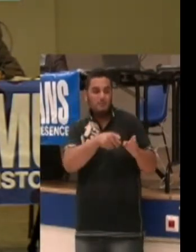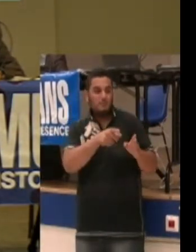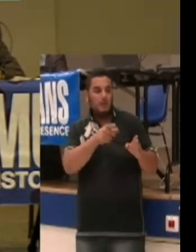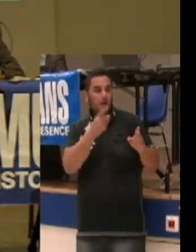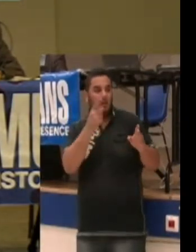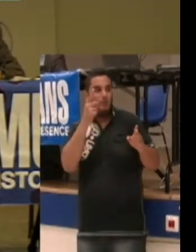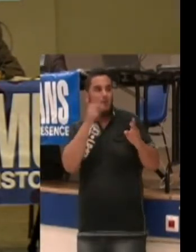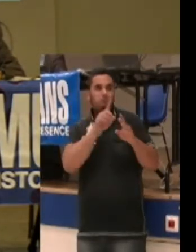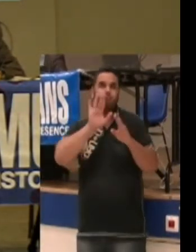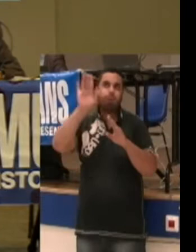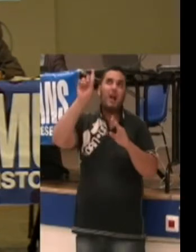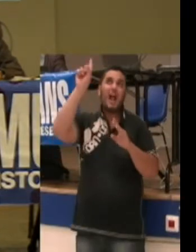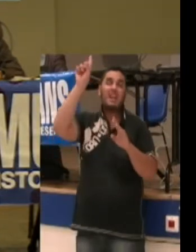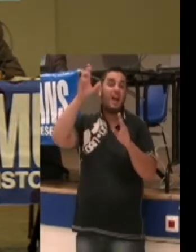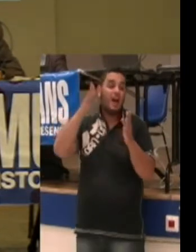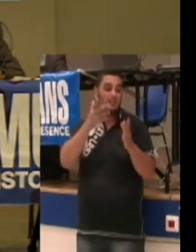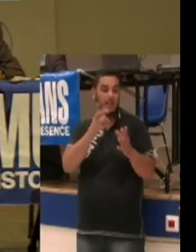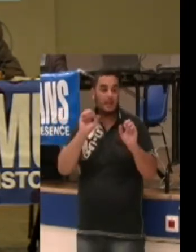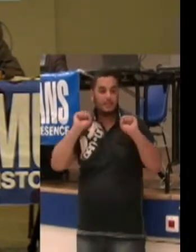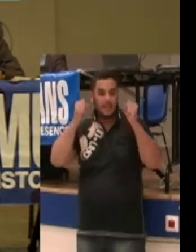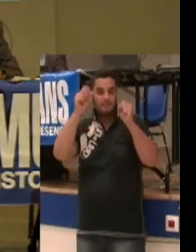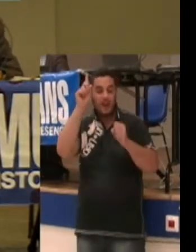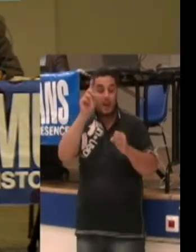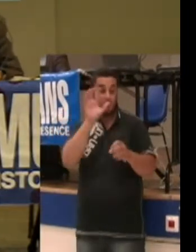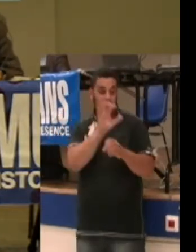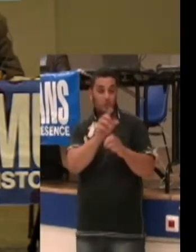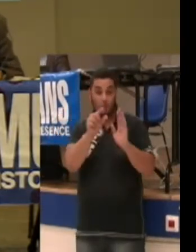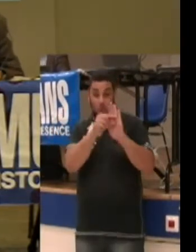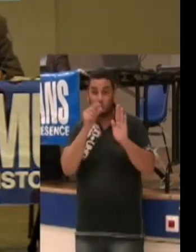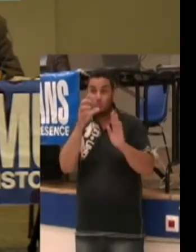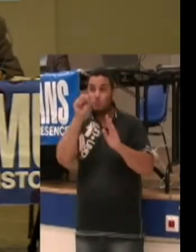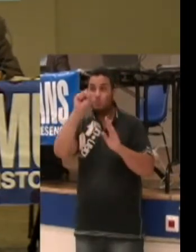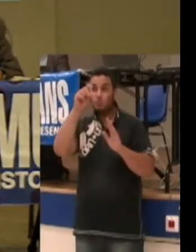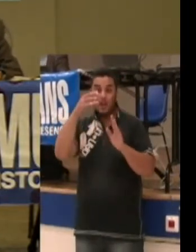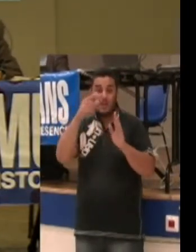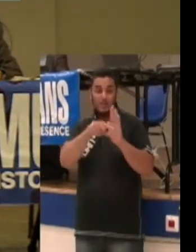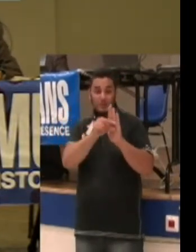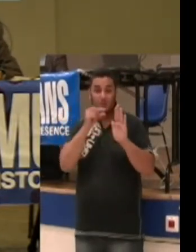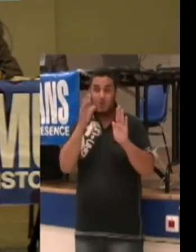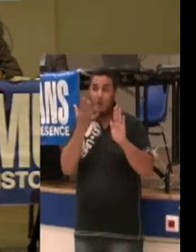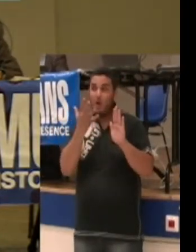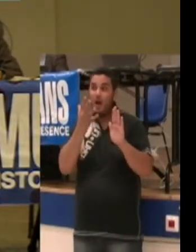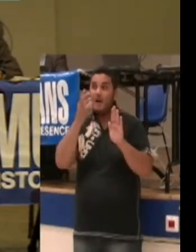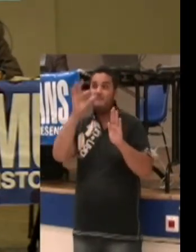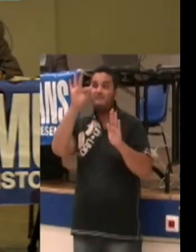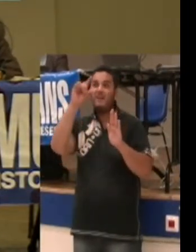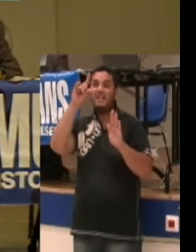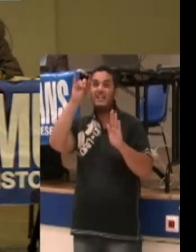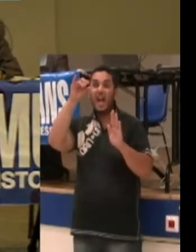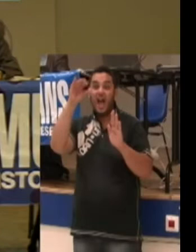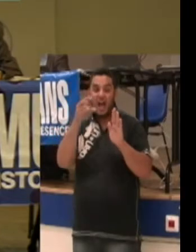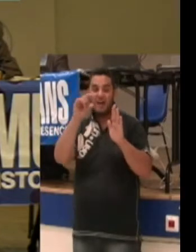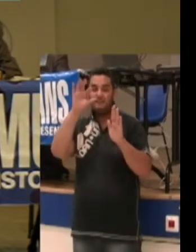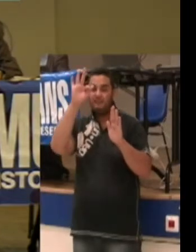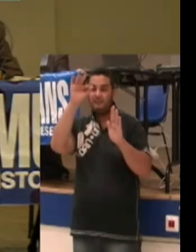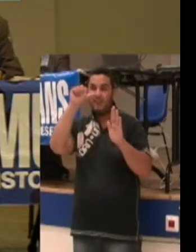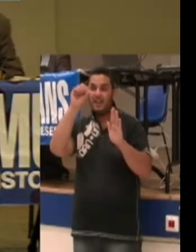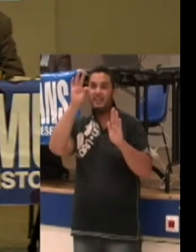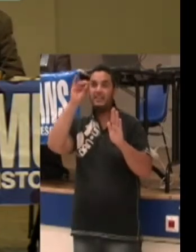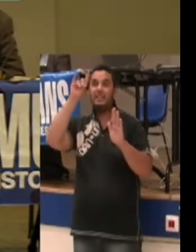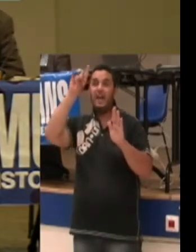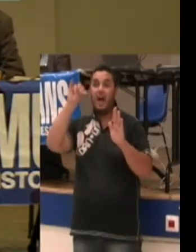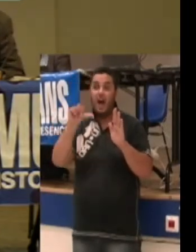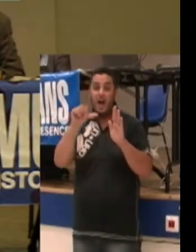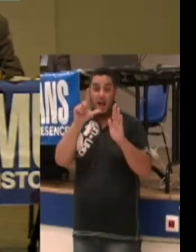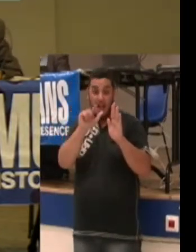suis en train de lire ça, je suis en train de me maudire. Vous voyez? Donc tu peux encourir la colère d'Allah sans être juif ou sans être... Dès que tu fais ce que